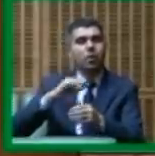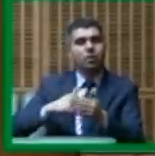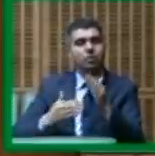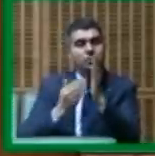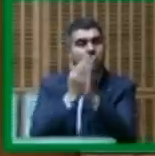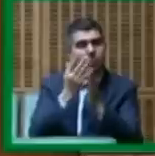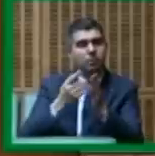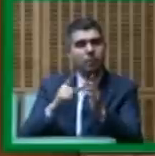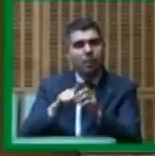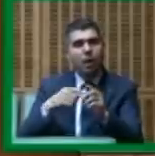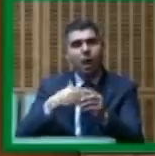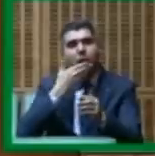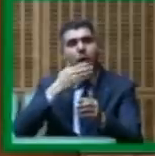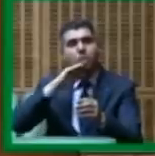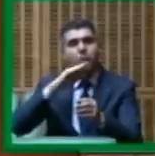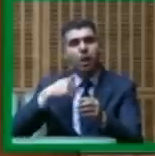ونحن منها،